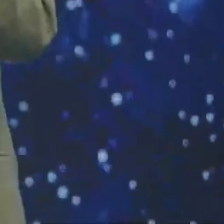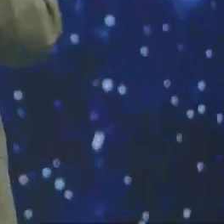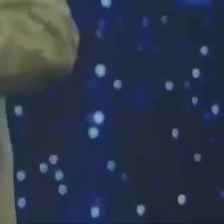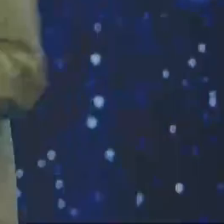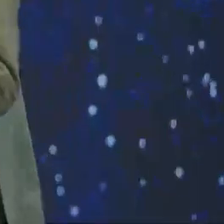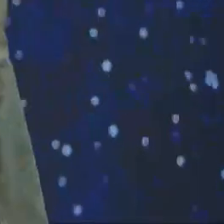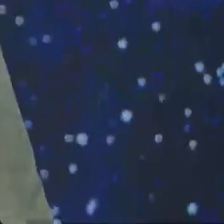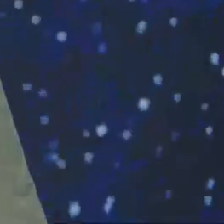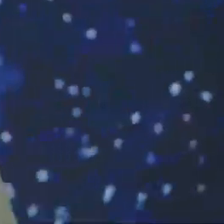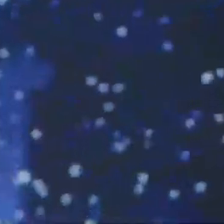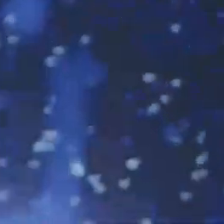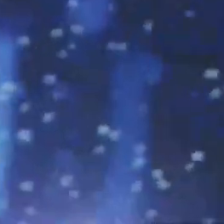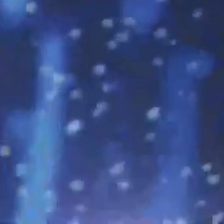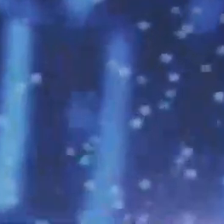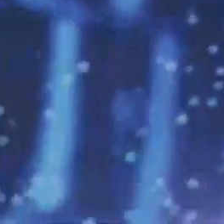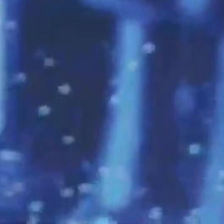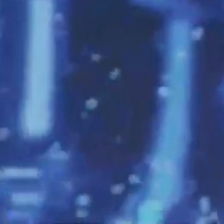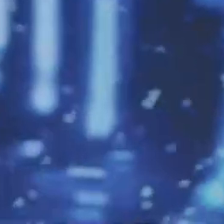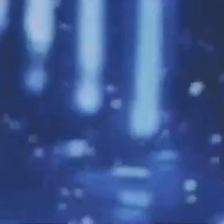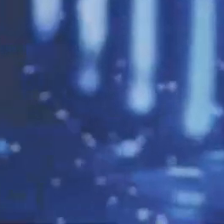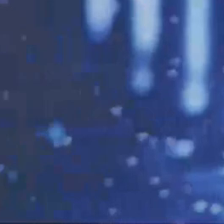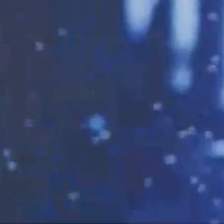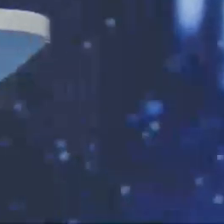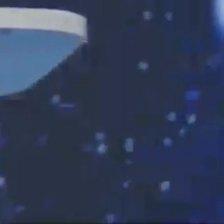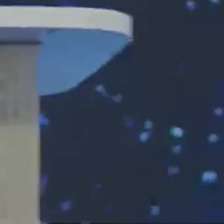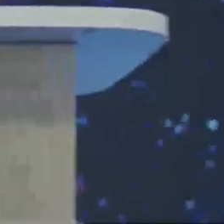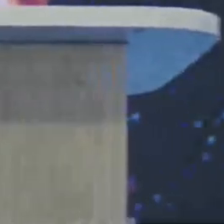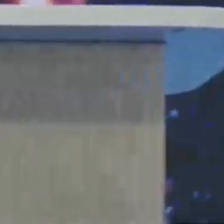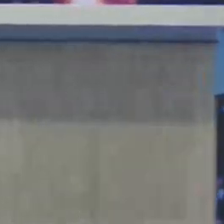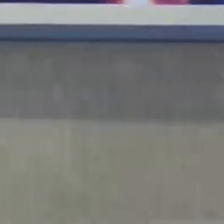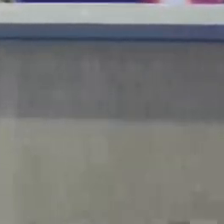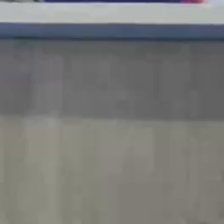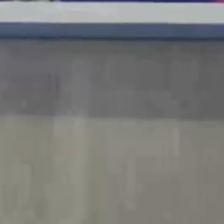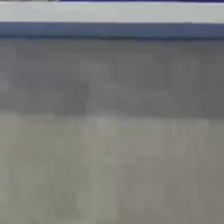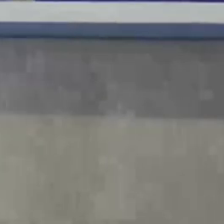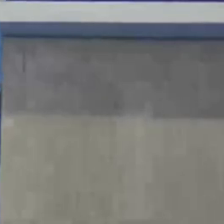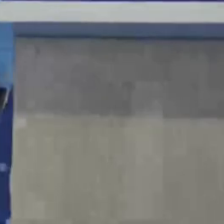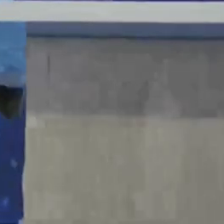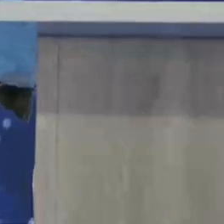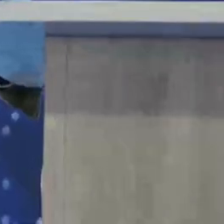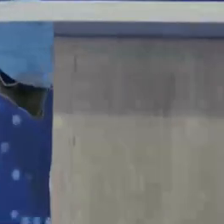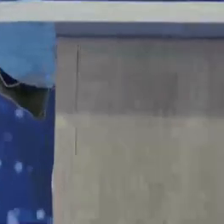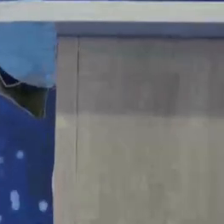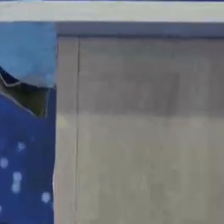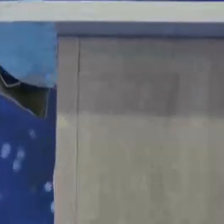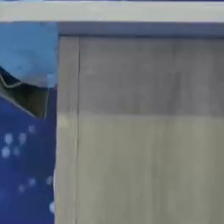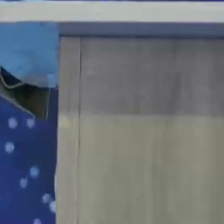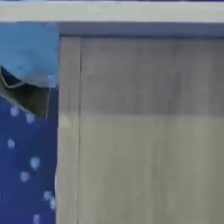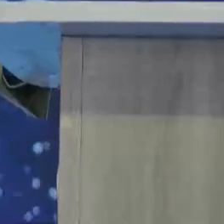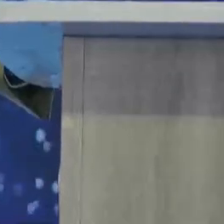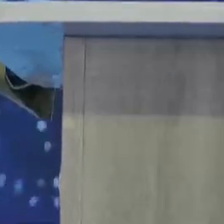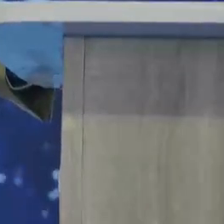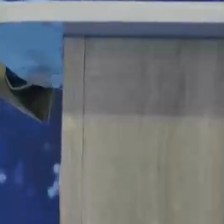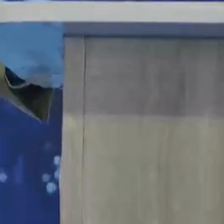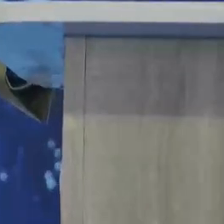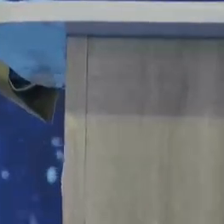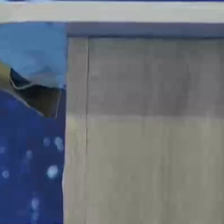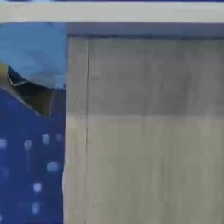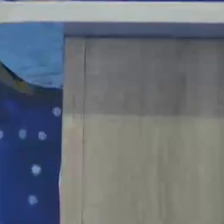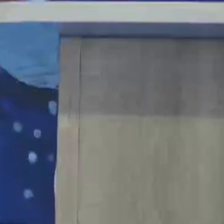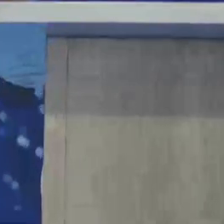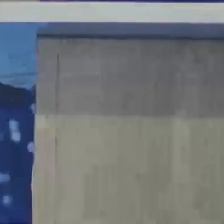là pour un jubilé. Nous sommes là parce que nous voulons que toute vie